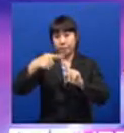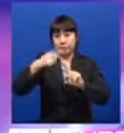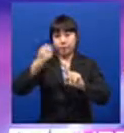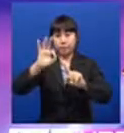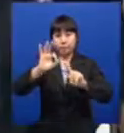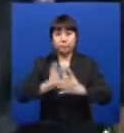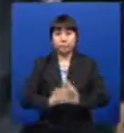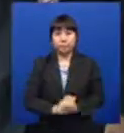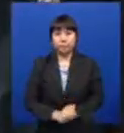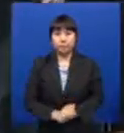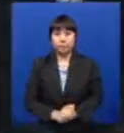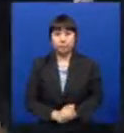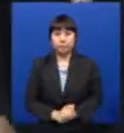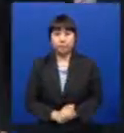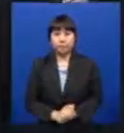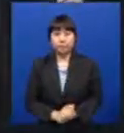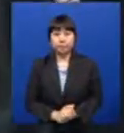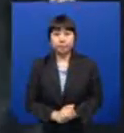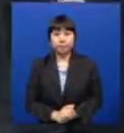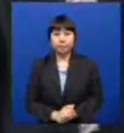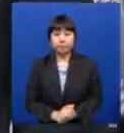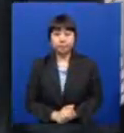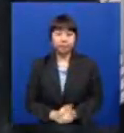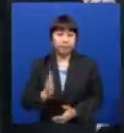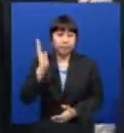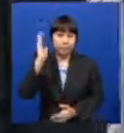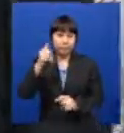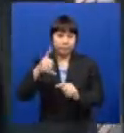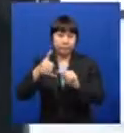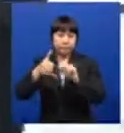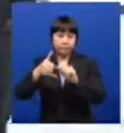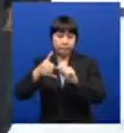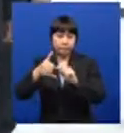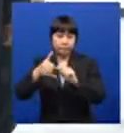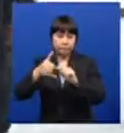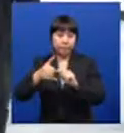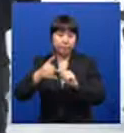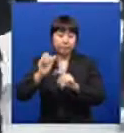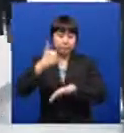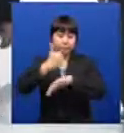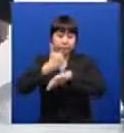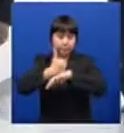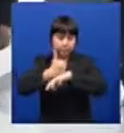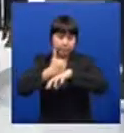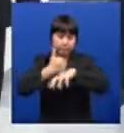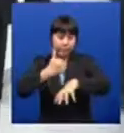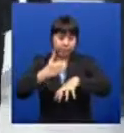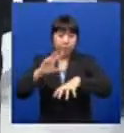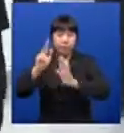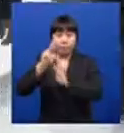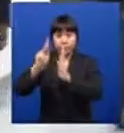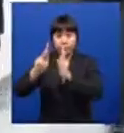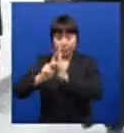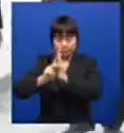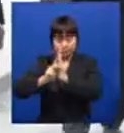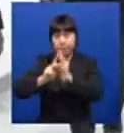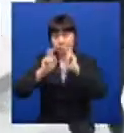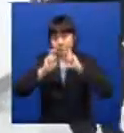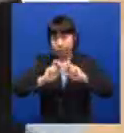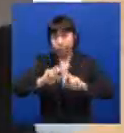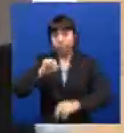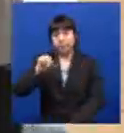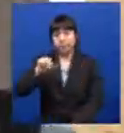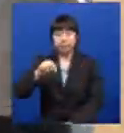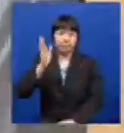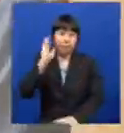นี้ก็ได้สุรศักดิ์ตรีรัตน์ตระกูลอธิบดีอัยการสำนักงานการสอบสวนพร้อม